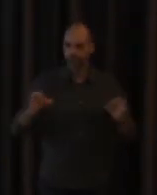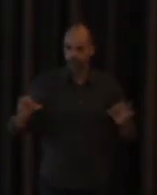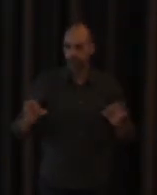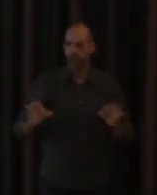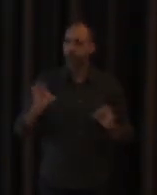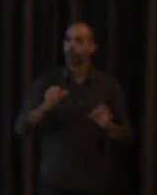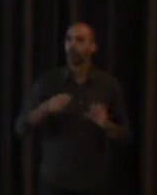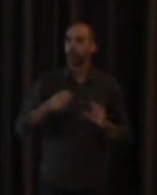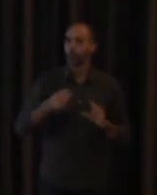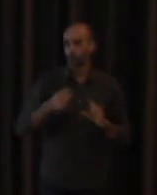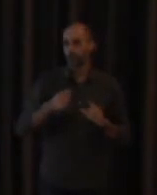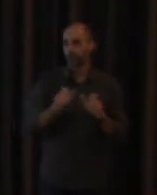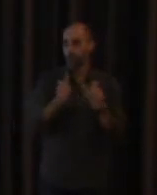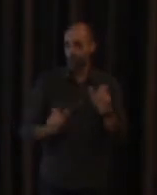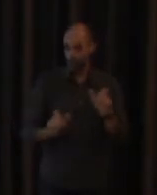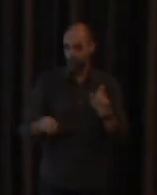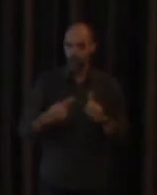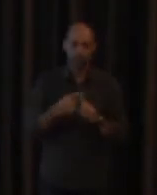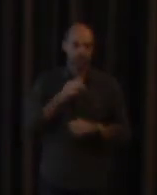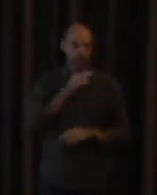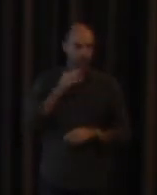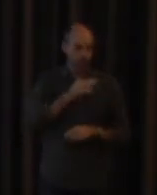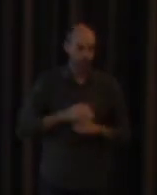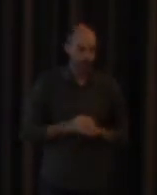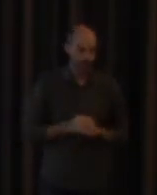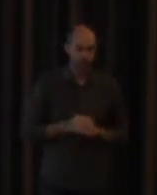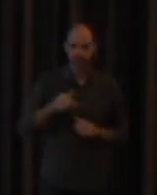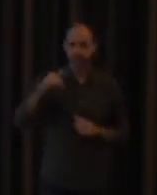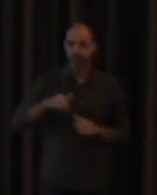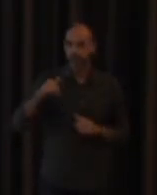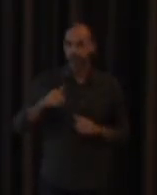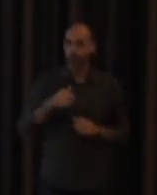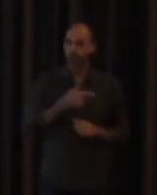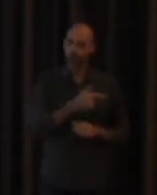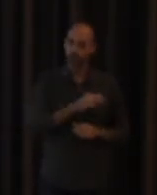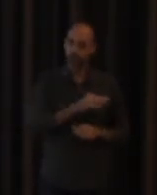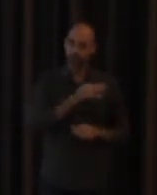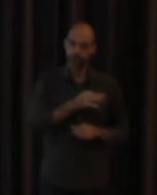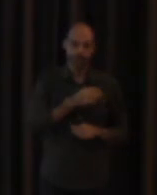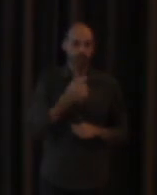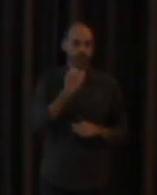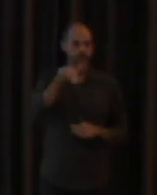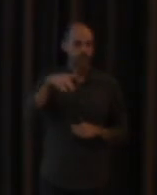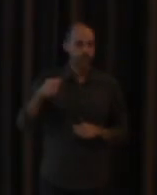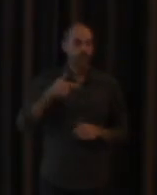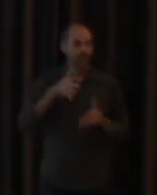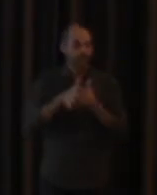com morfològic i fonològic. I avui la Gemma ens posarà el